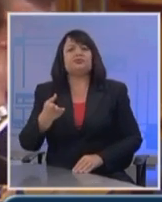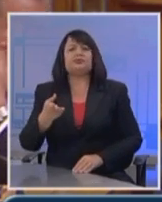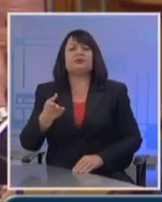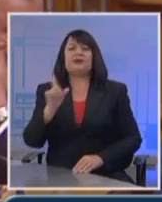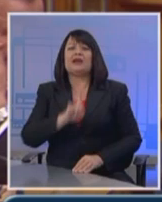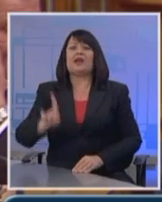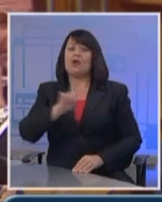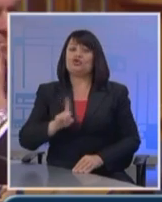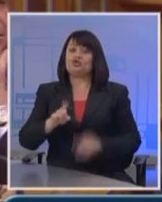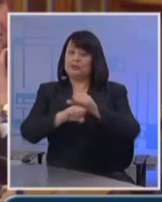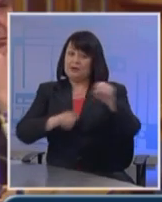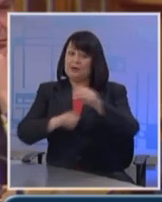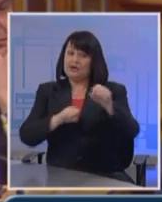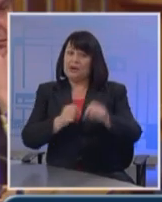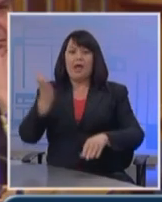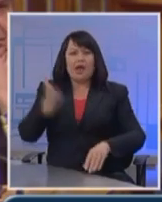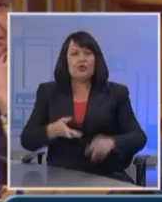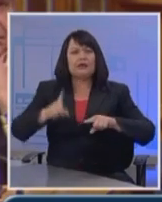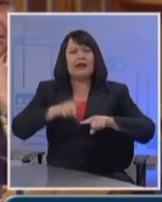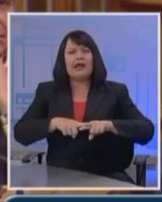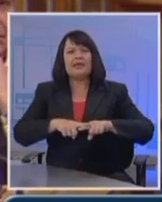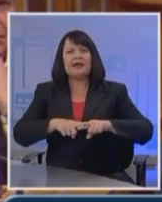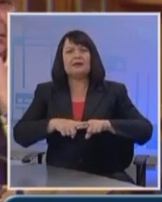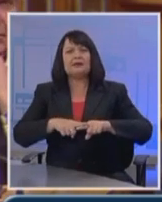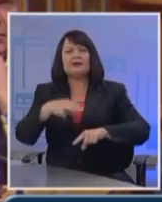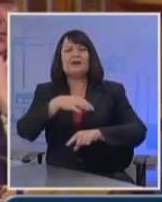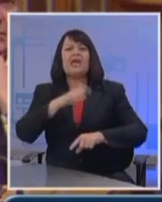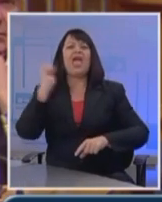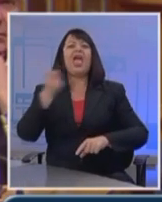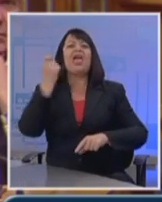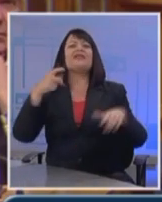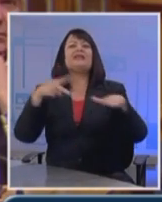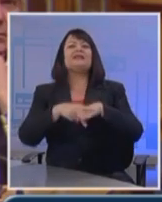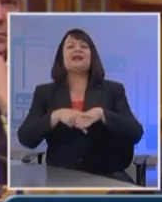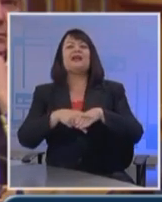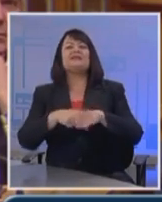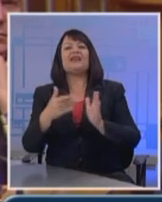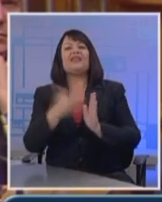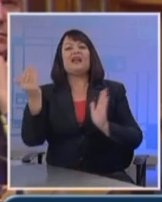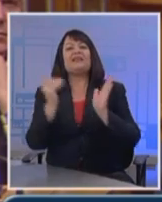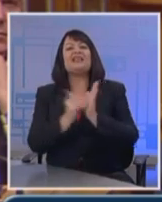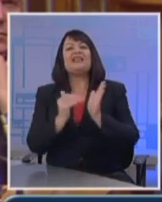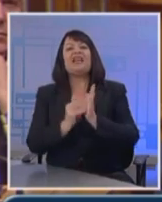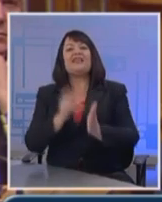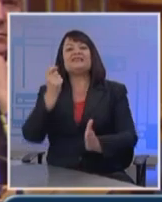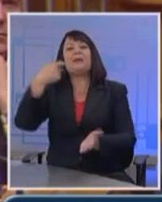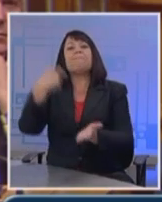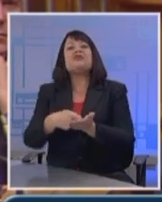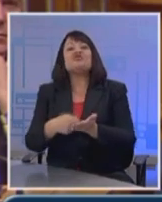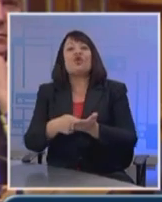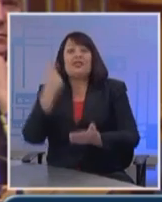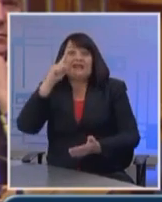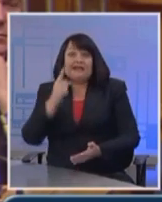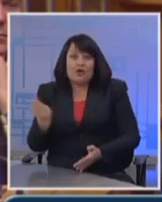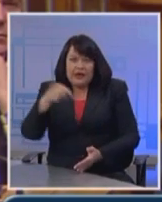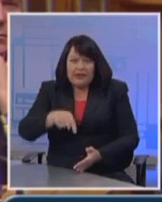Μητσοτάκη, μόλις έρχονται στη χώρα, να αποκτούν δουλειά στην Εθνική Τράπεζα με 15.000 ευρώ μηνιαίο εισόδημα. Και το